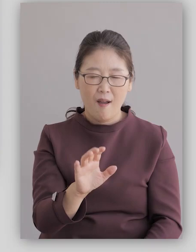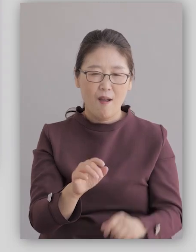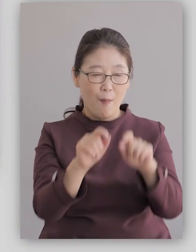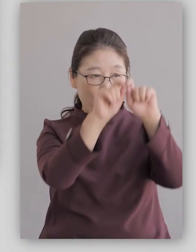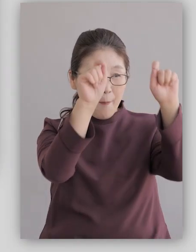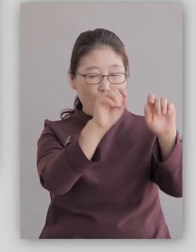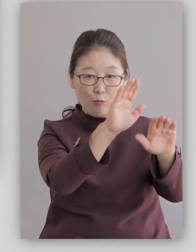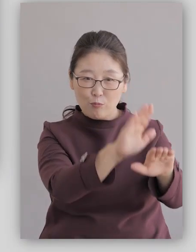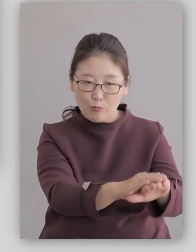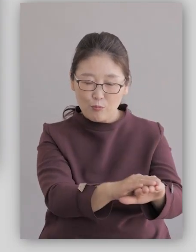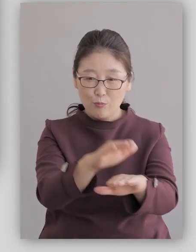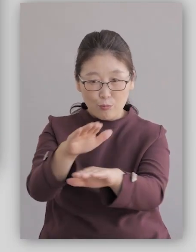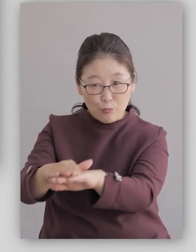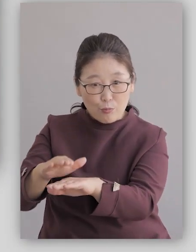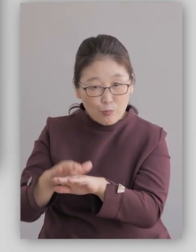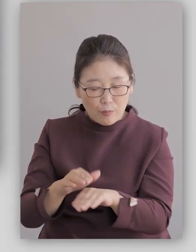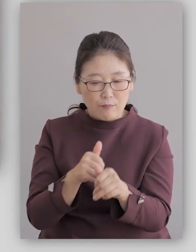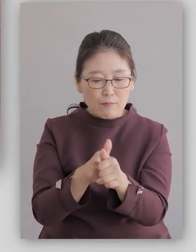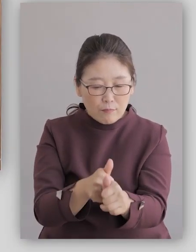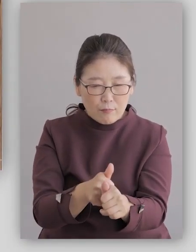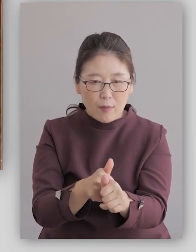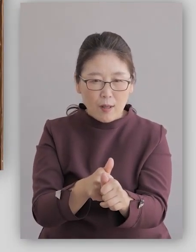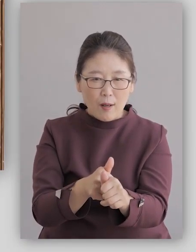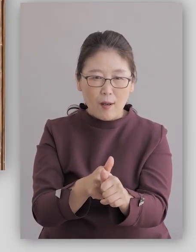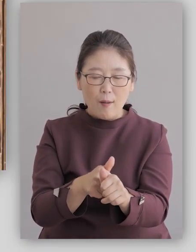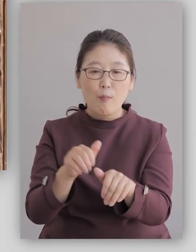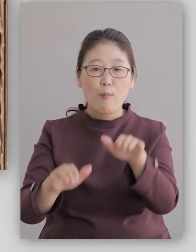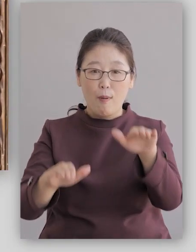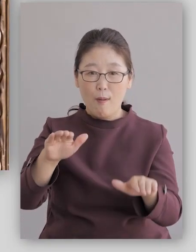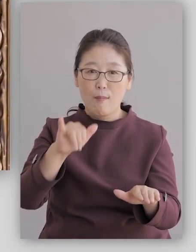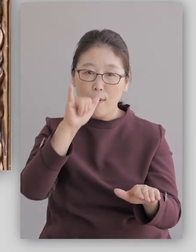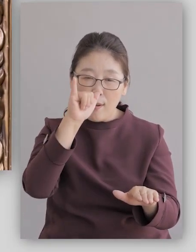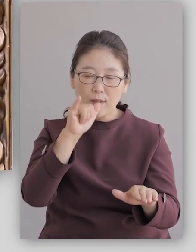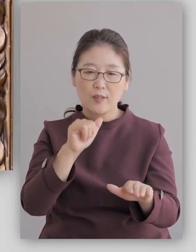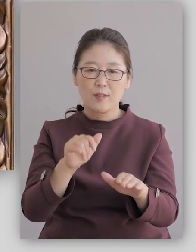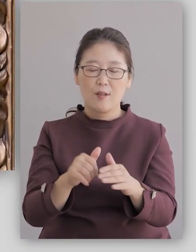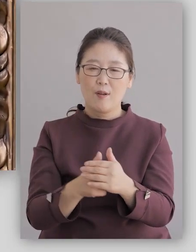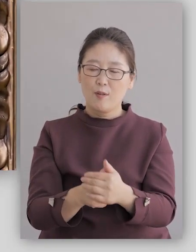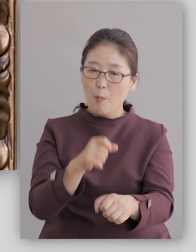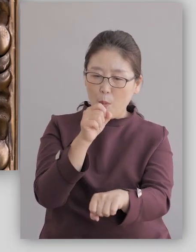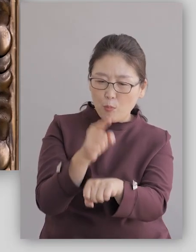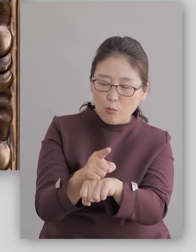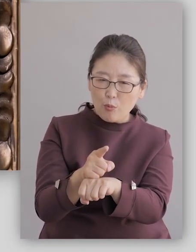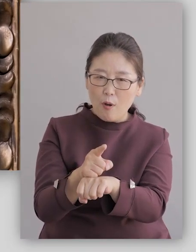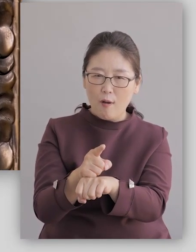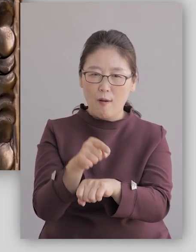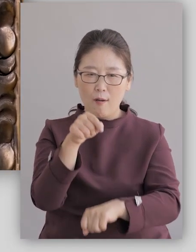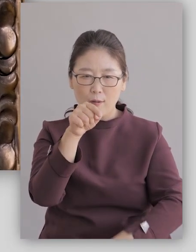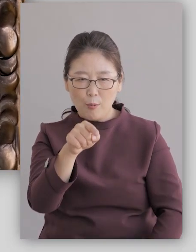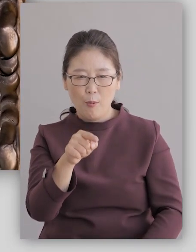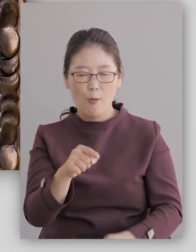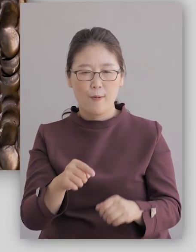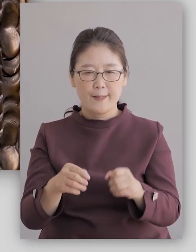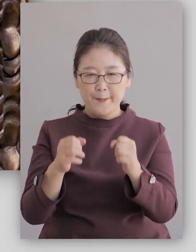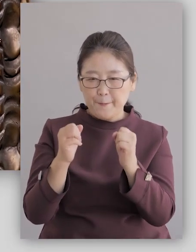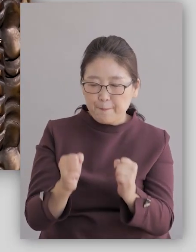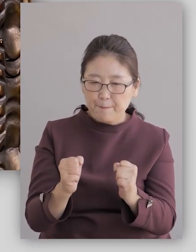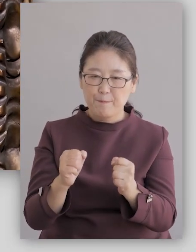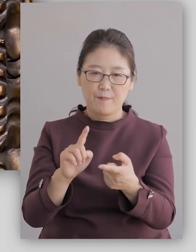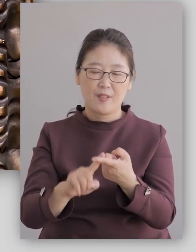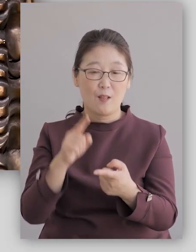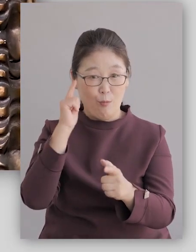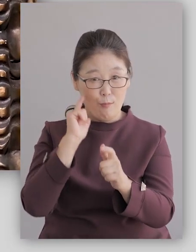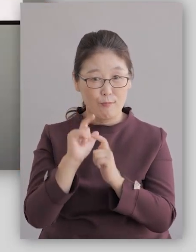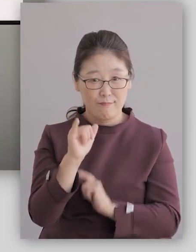식으로 담아지는가에 따라서 달라지는 이 물성에 대한 존재감에 대한 고민을 해온 부분을 살펴볼